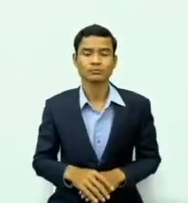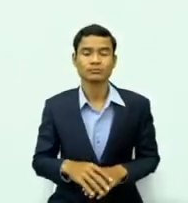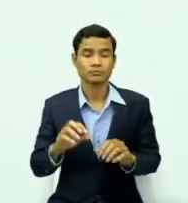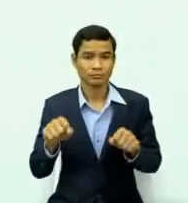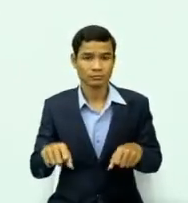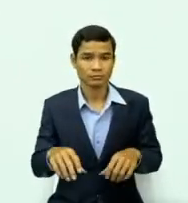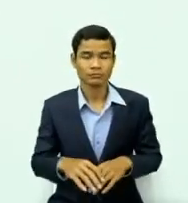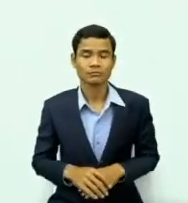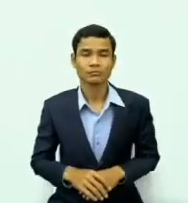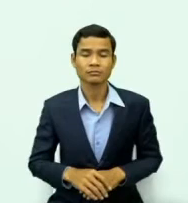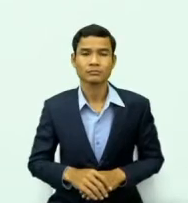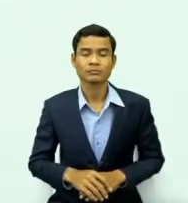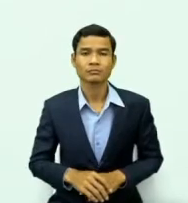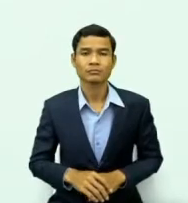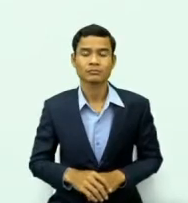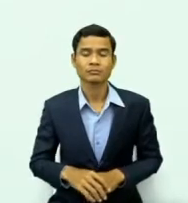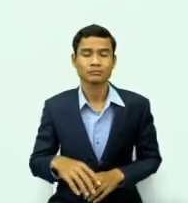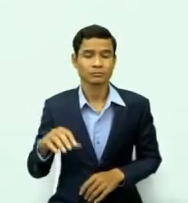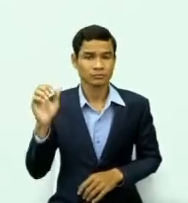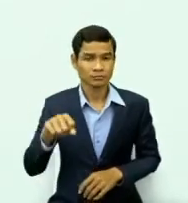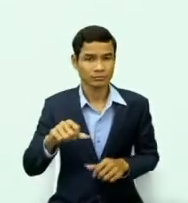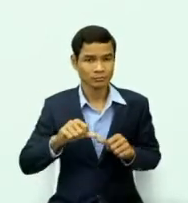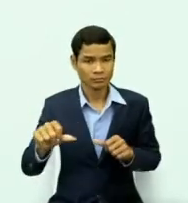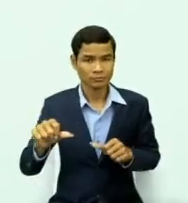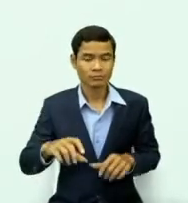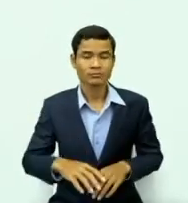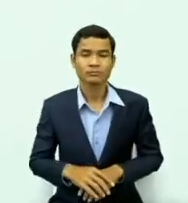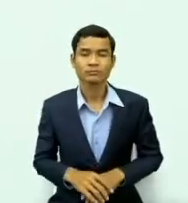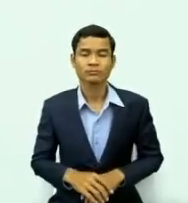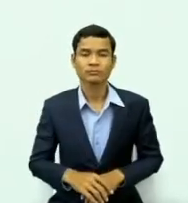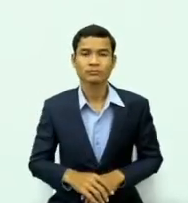Chà. Bằng tọp tiết.